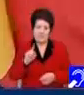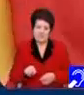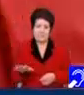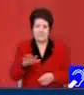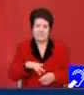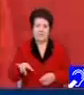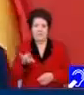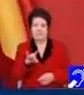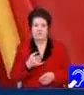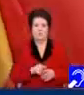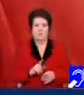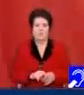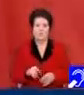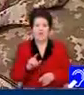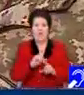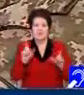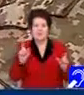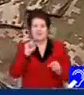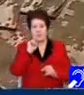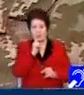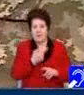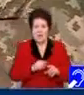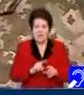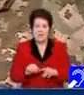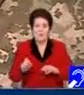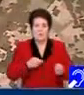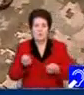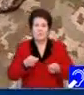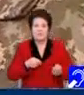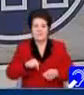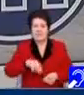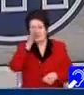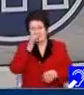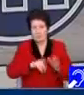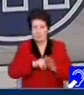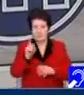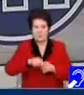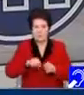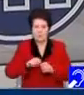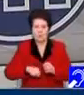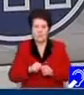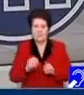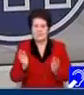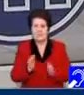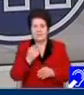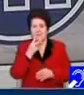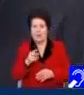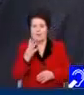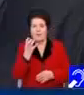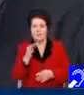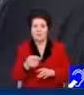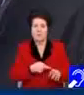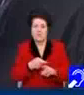și în interesul agenților economici. Asta înseamnă că autoritățile de la Chișinău au început să controleze o mică parte din cei peste 400